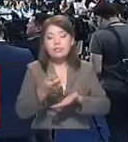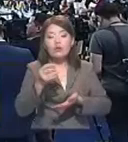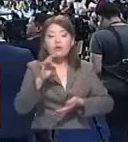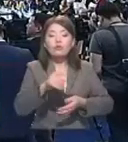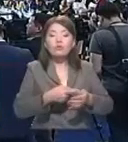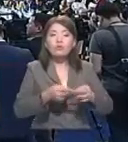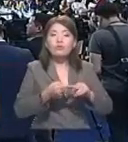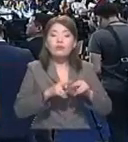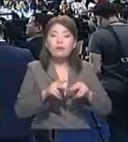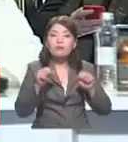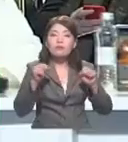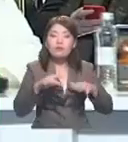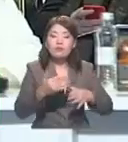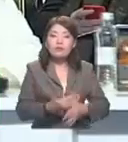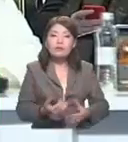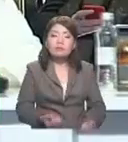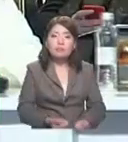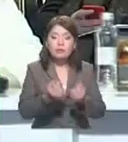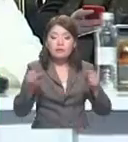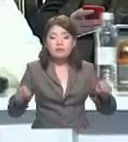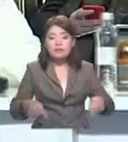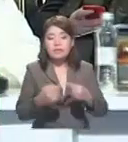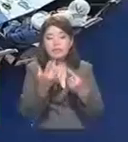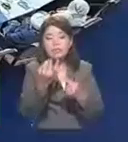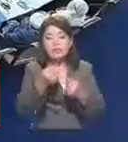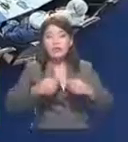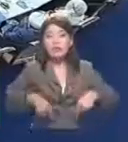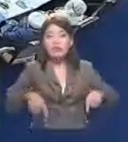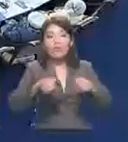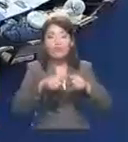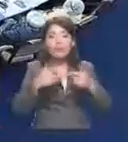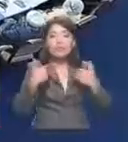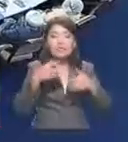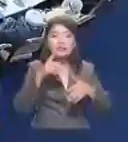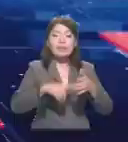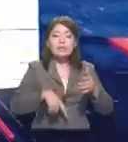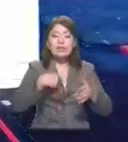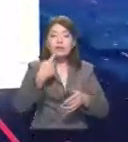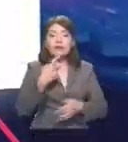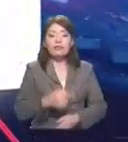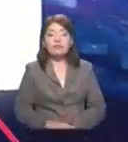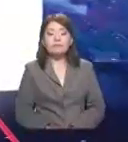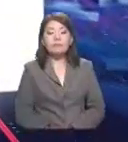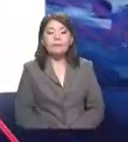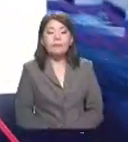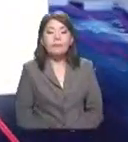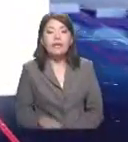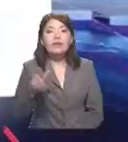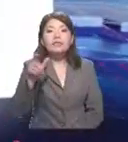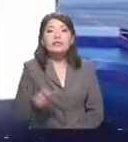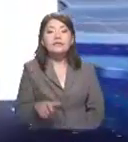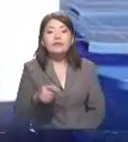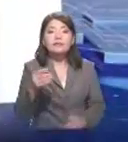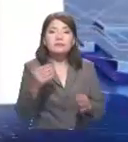лидеры вполне могли бы внести вклад в оздоровление сирийского общества, используя силу религии, считают авторы. Человеческая